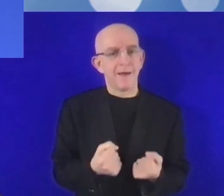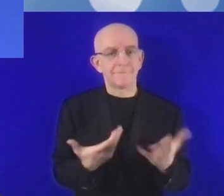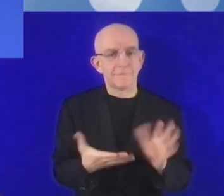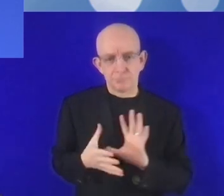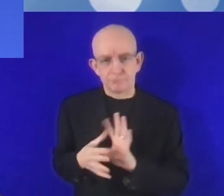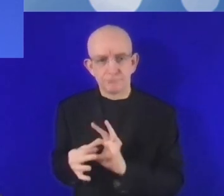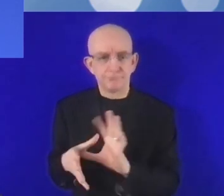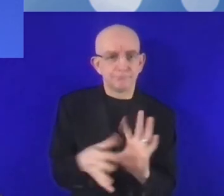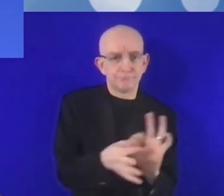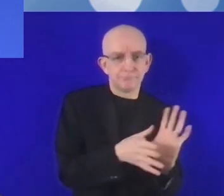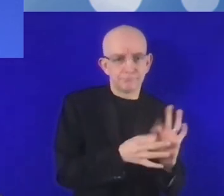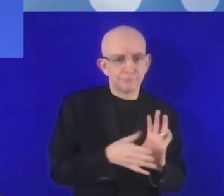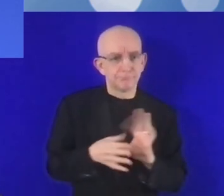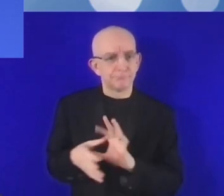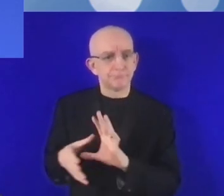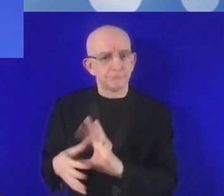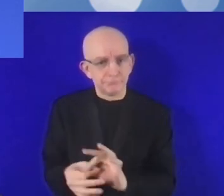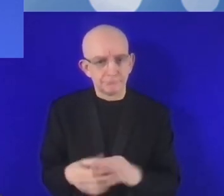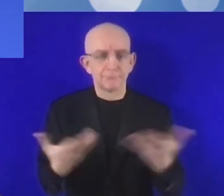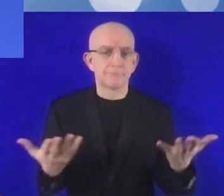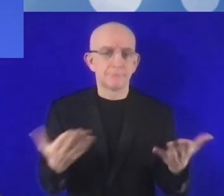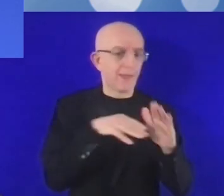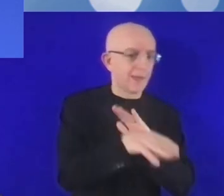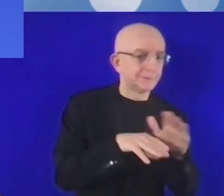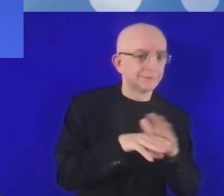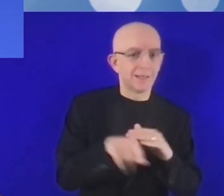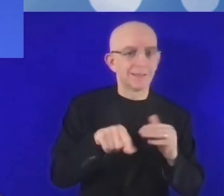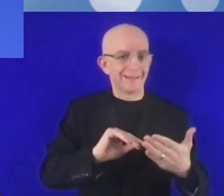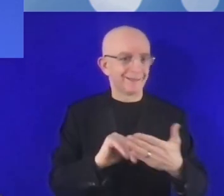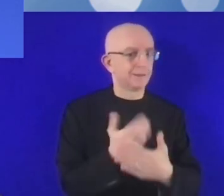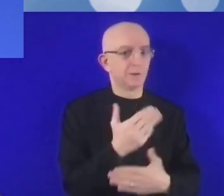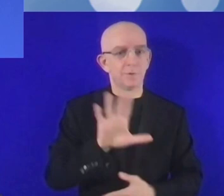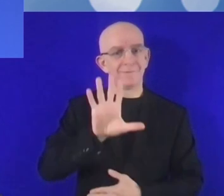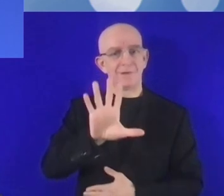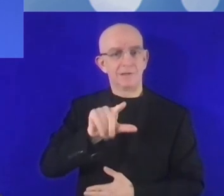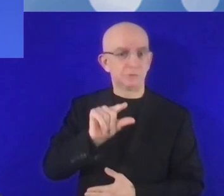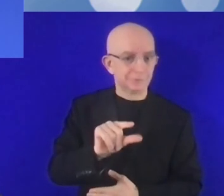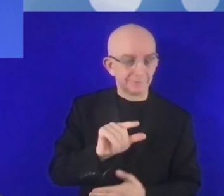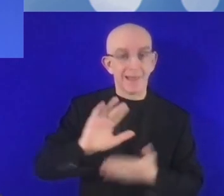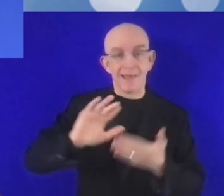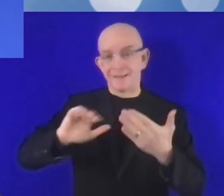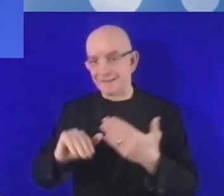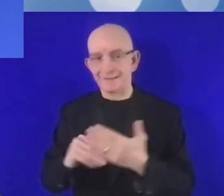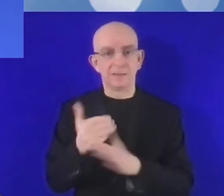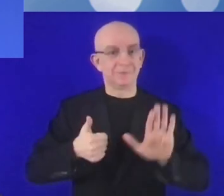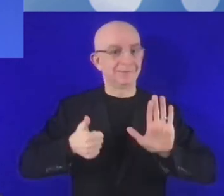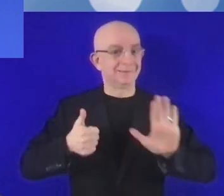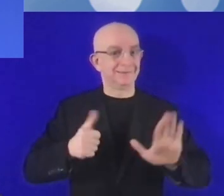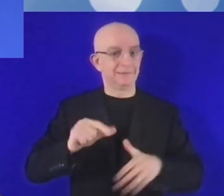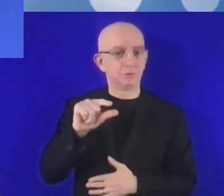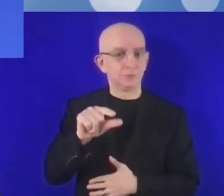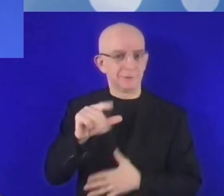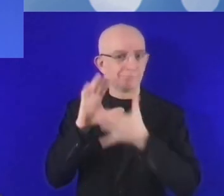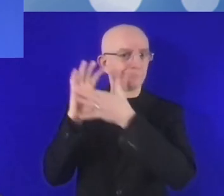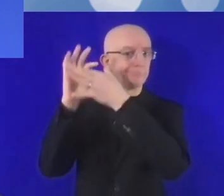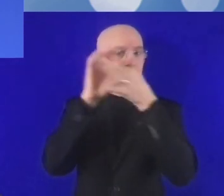提供网络的连接和方法。第二个方面是说的很多的，就是服务，数字